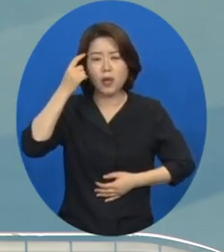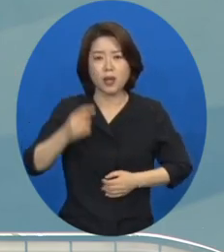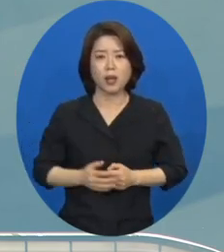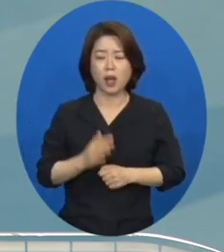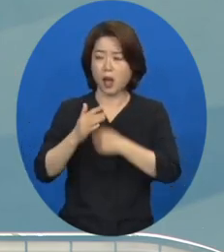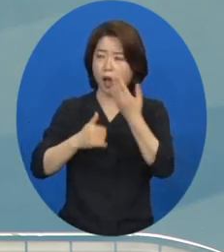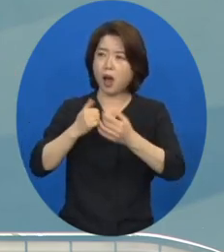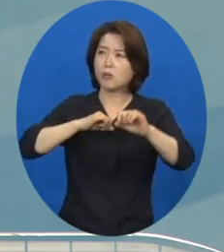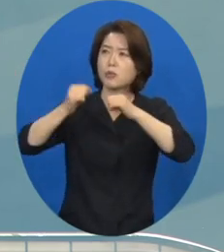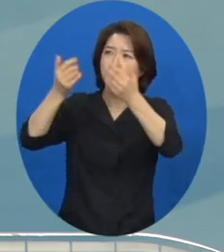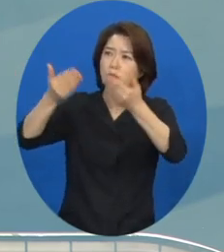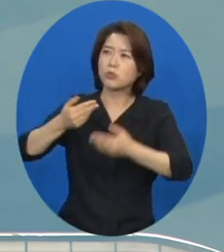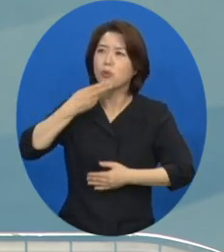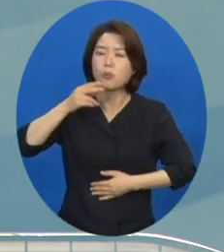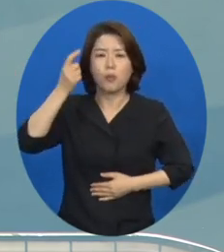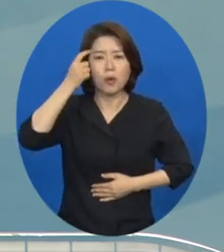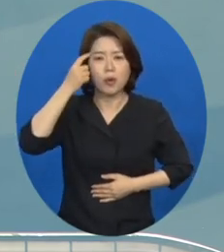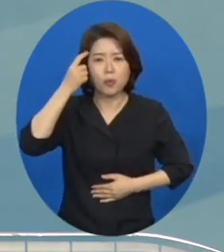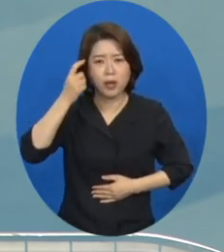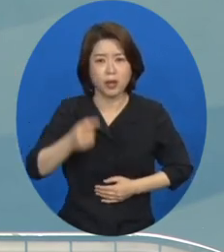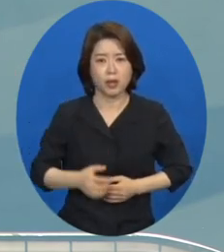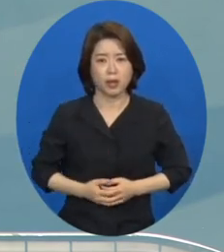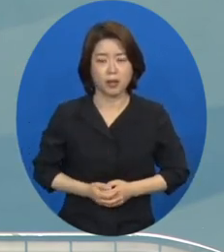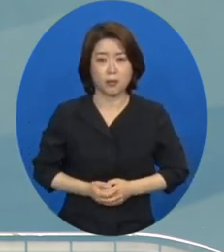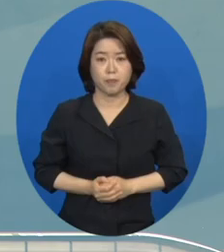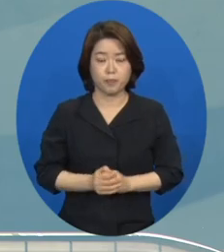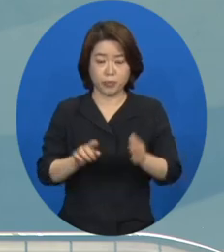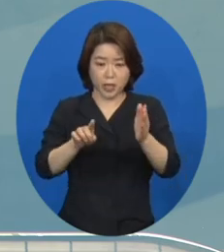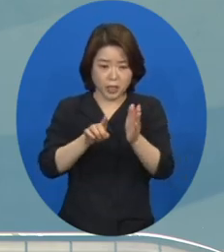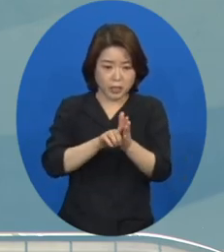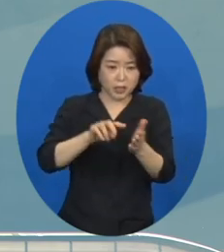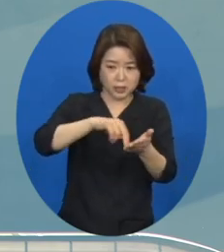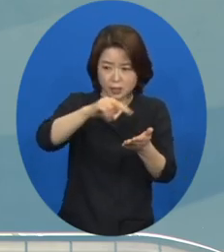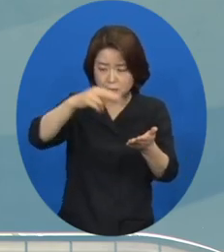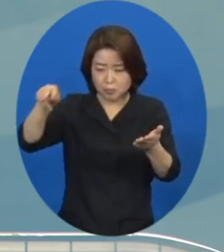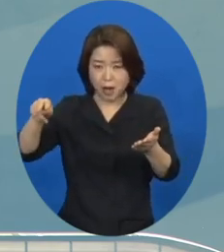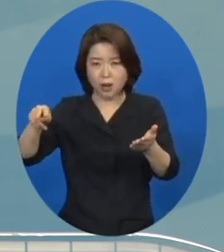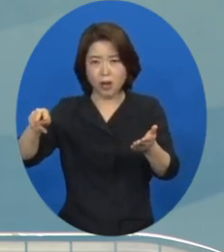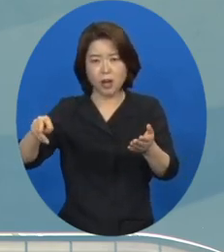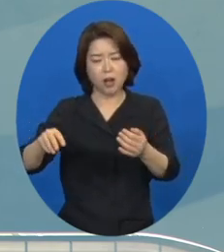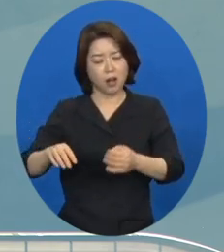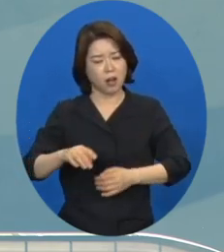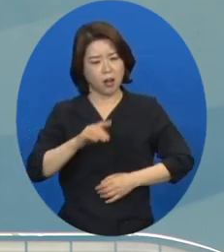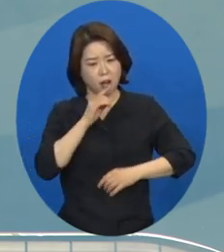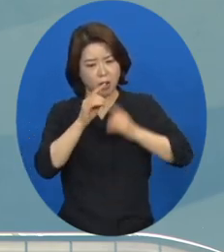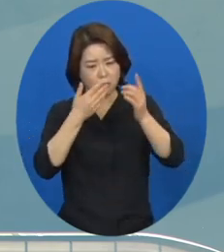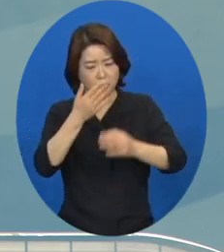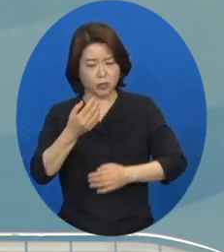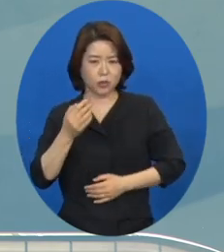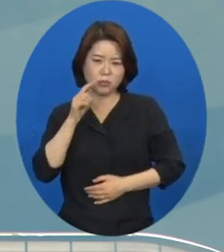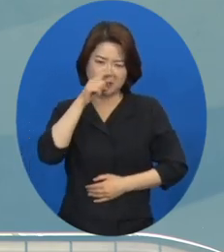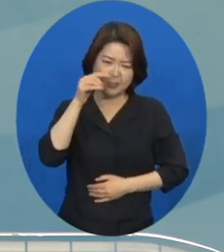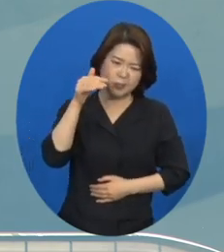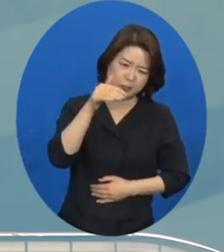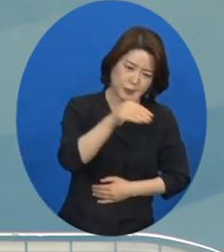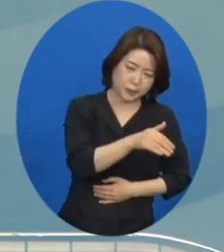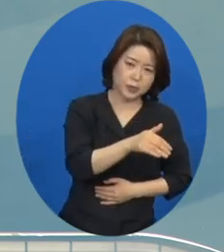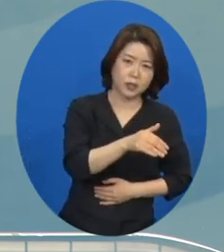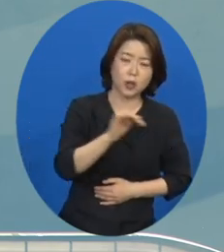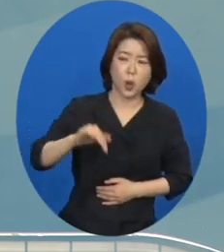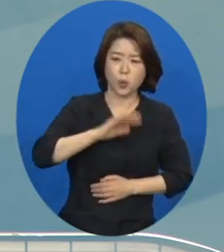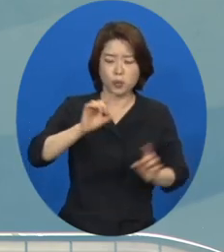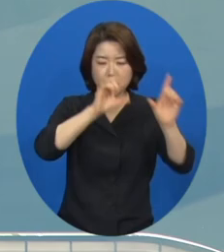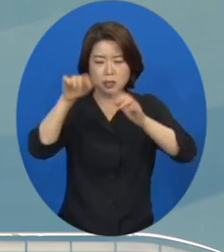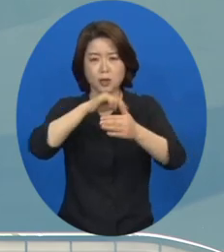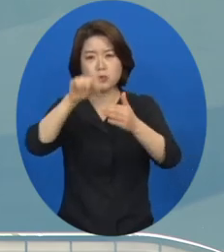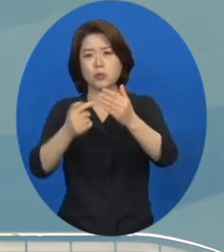역사 안 해주시는 거야? 신앙적인 방황과 말할 수 없는 타락이 성도들의 삶 속에 일어나는